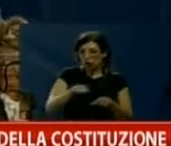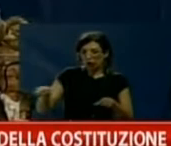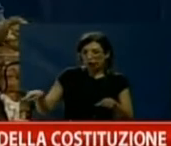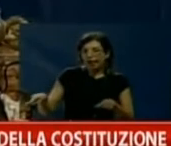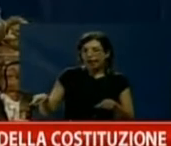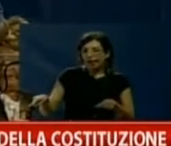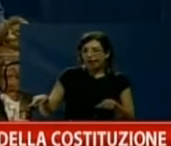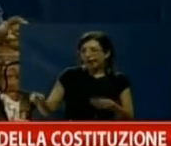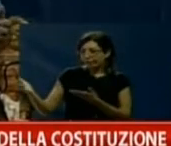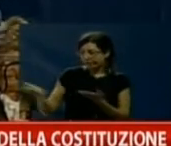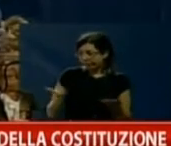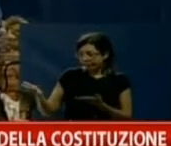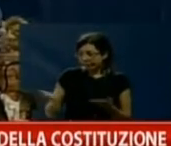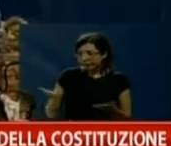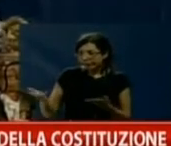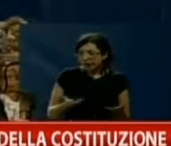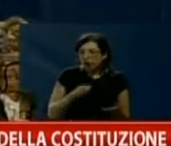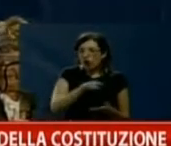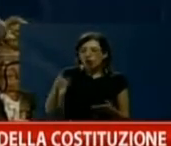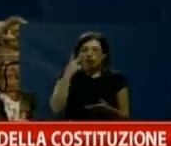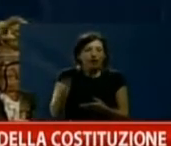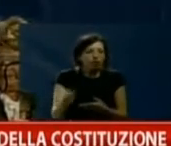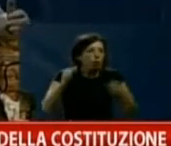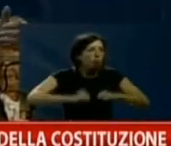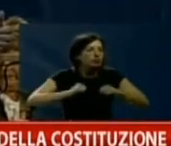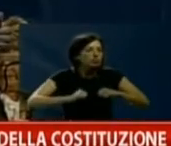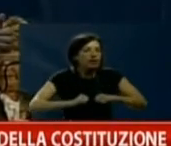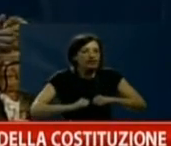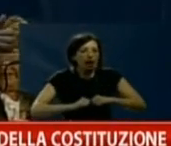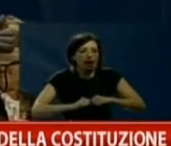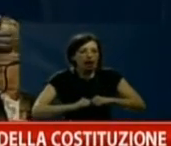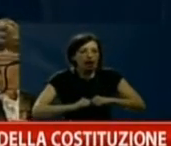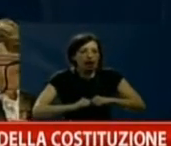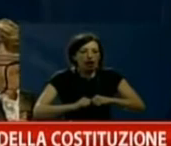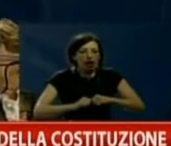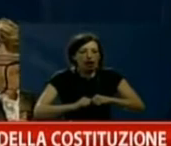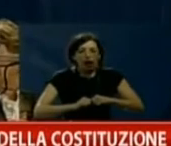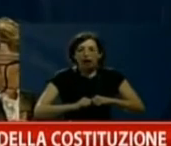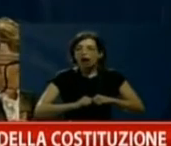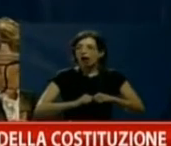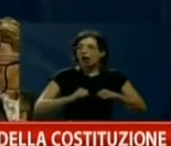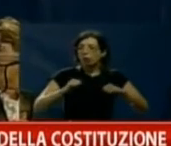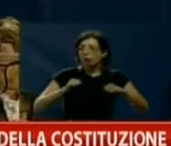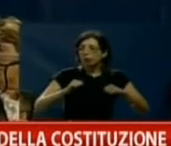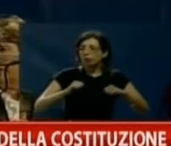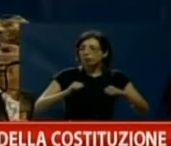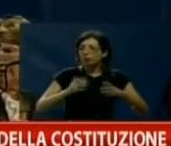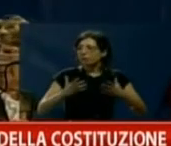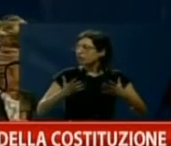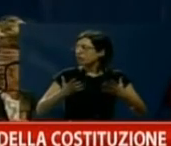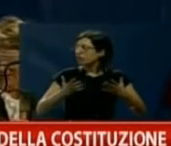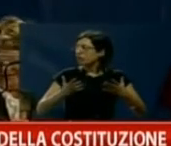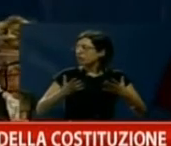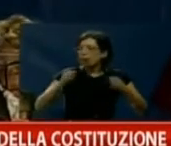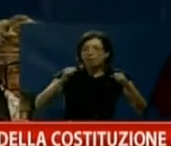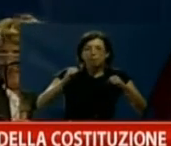temono di vedere diminuite le possibilità di accesso dal fatto che c'è la concorrenza delle persone impoverite. Non c'è soltanto